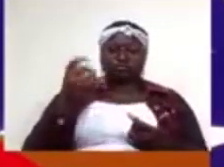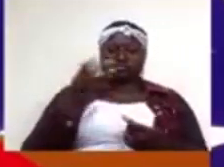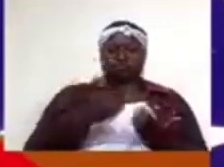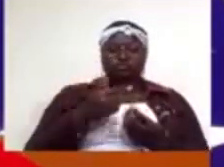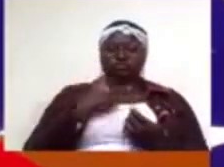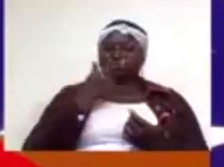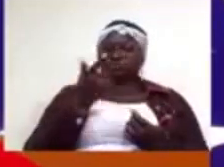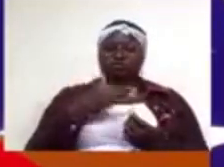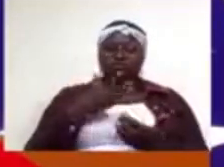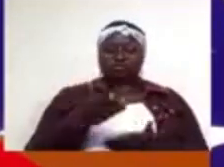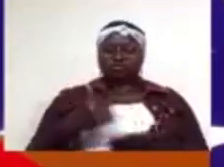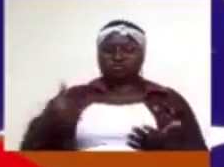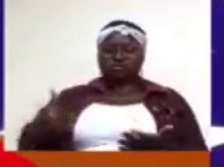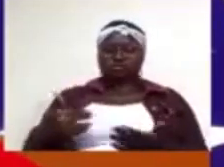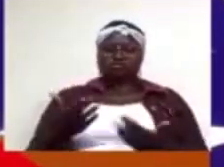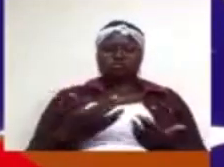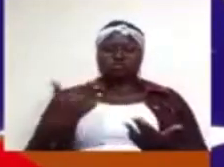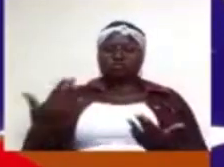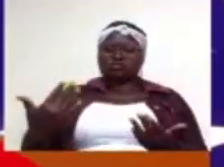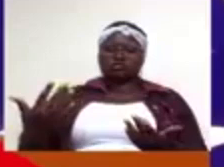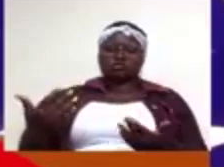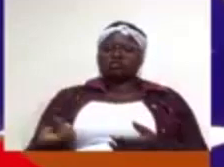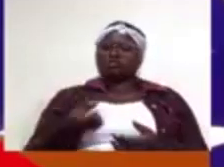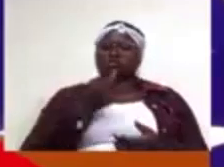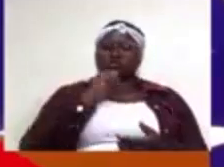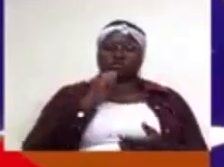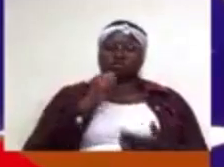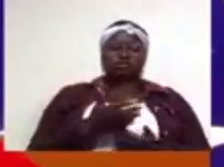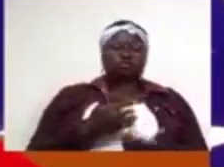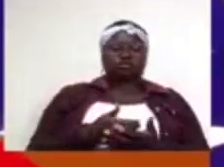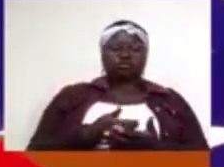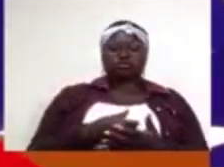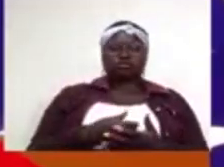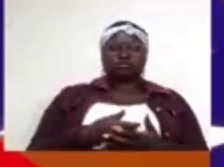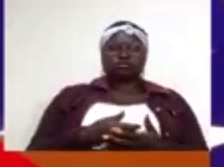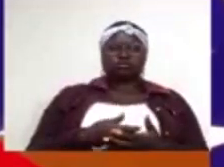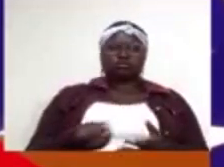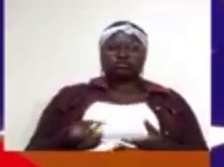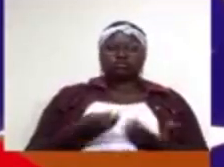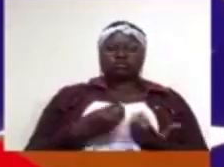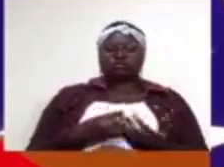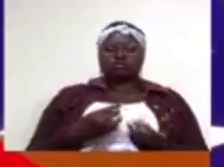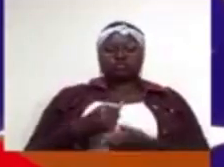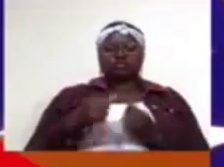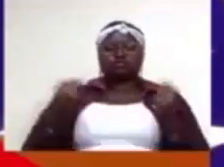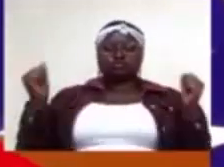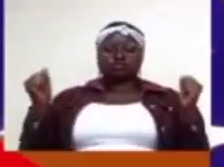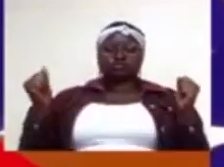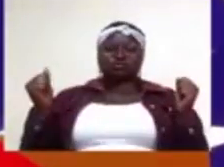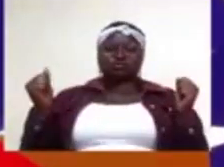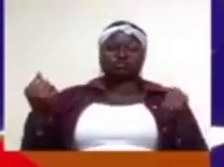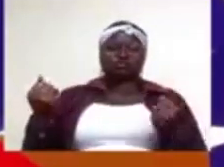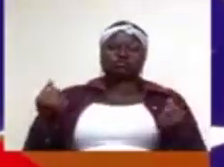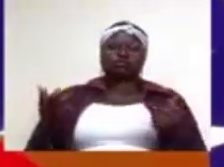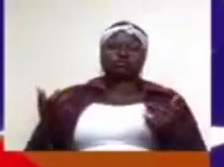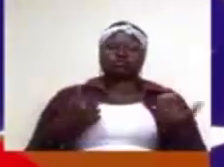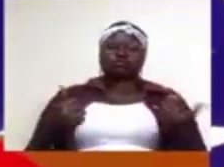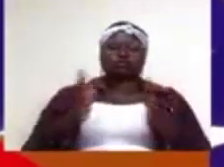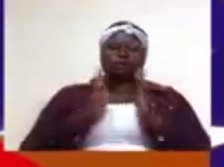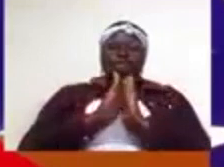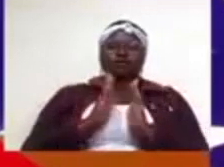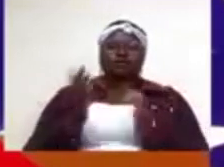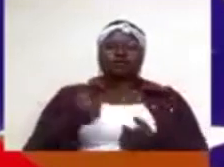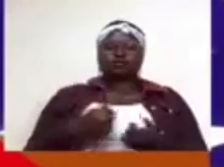We tiga yodo isio dio kanywe gidi heyo kedo gana wewe he hinya mudo ni